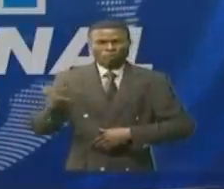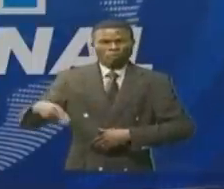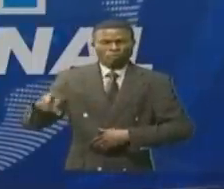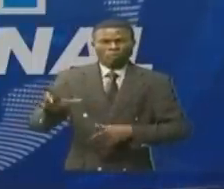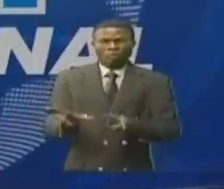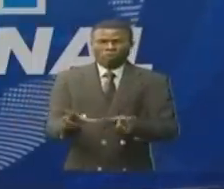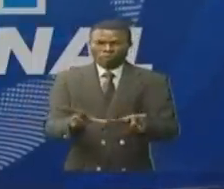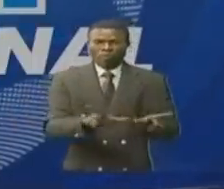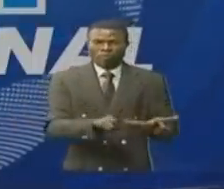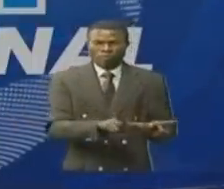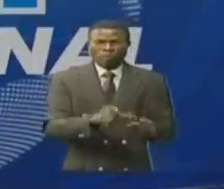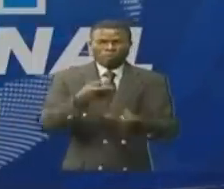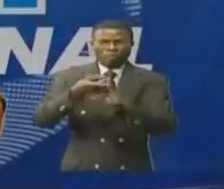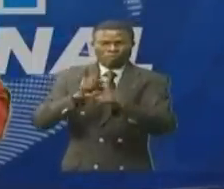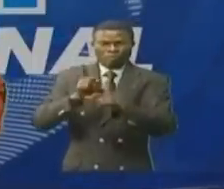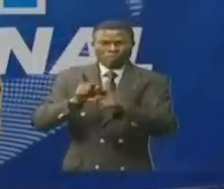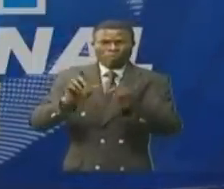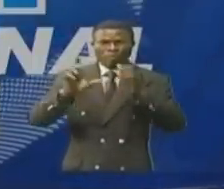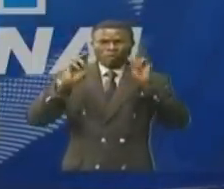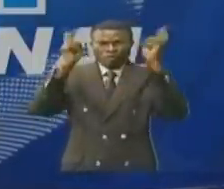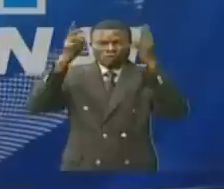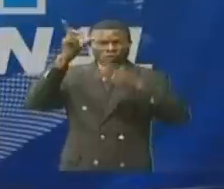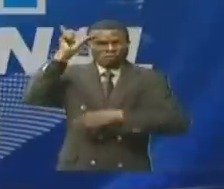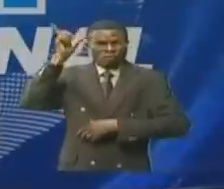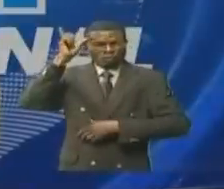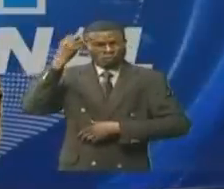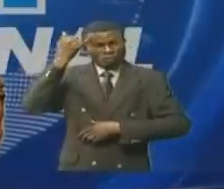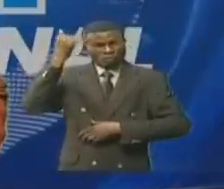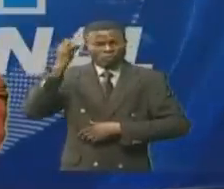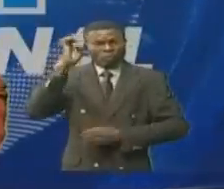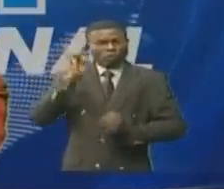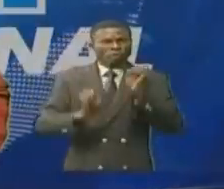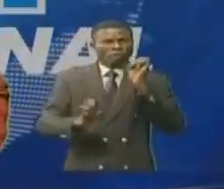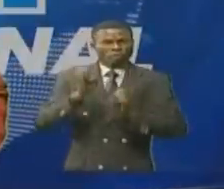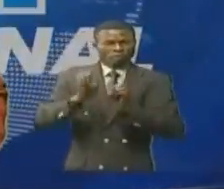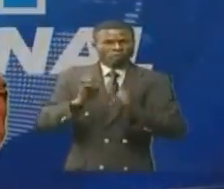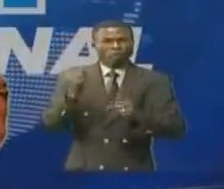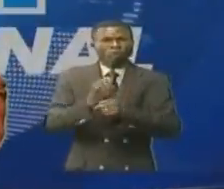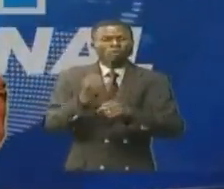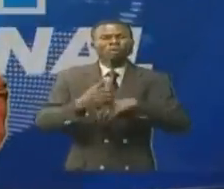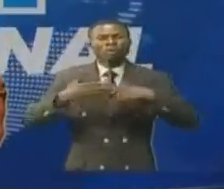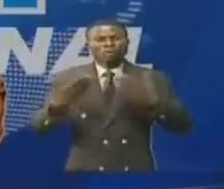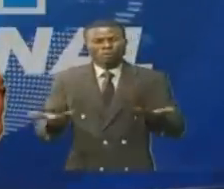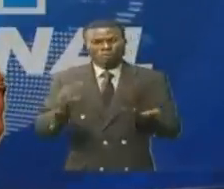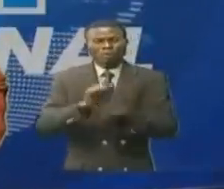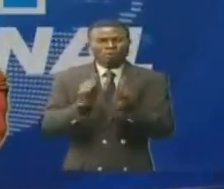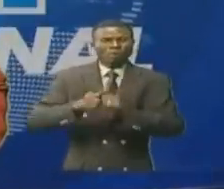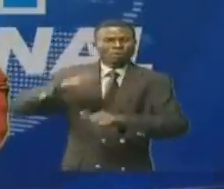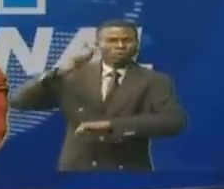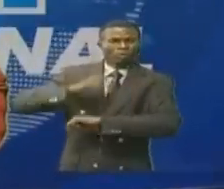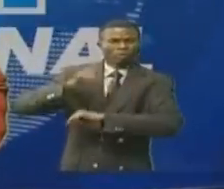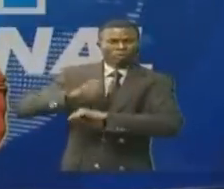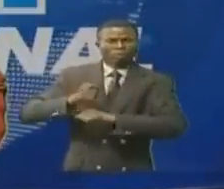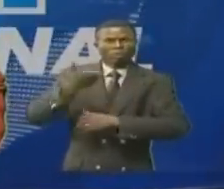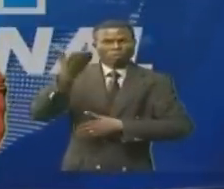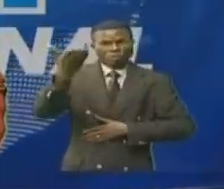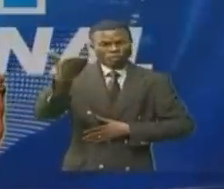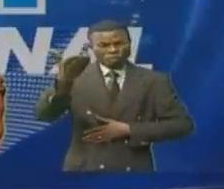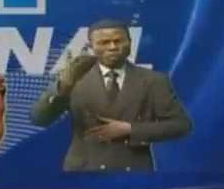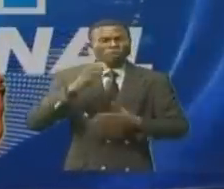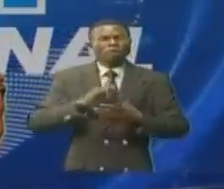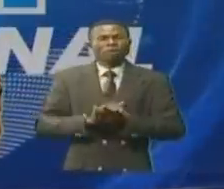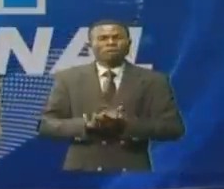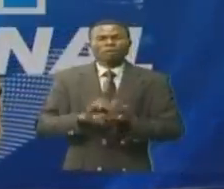Lualaba en provenance de la ville de Lubumbashi dans le cadre de l'évaluation du fonctionnement du secteur judiciaire dans cette partie du pays. Jojone